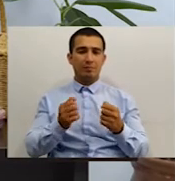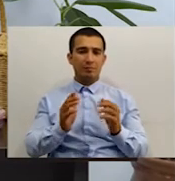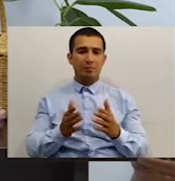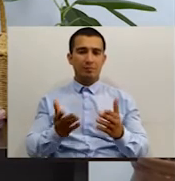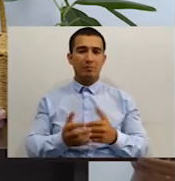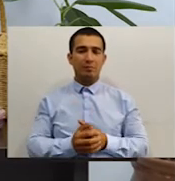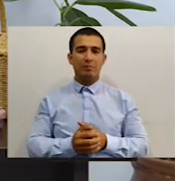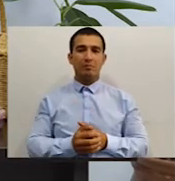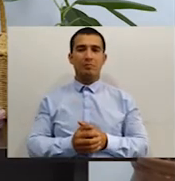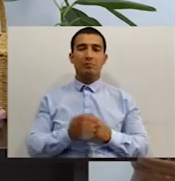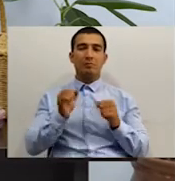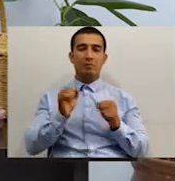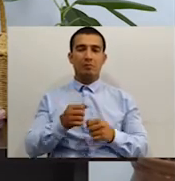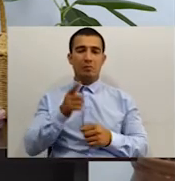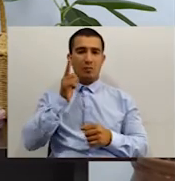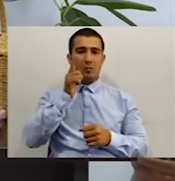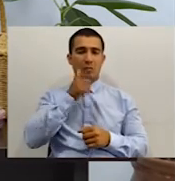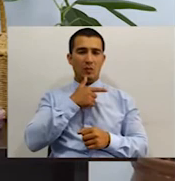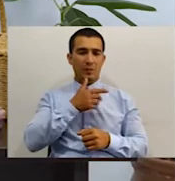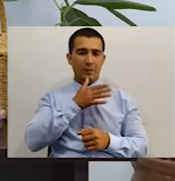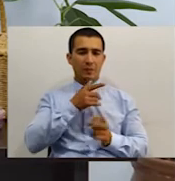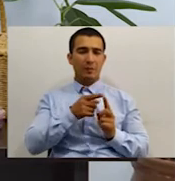болып, аңчейіл